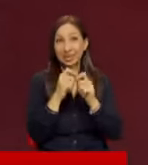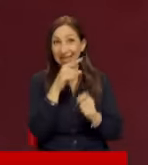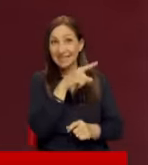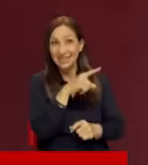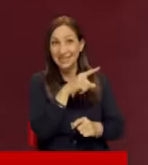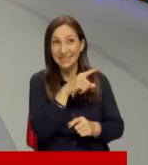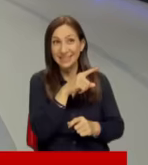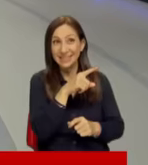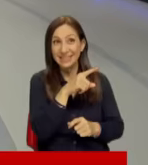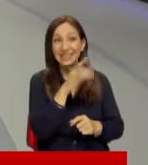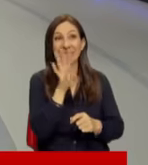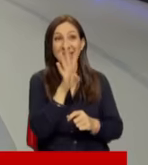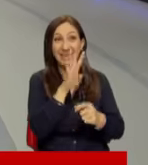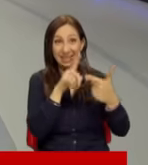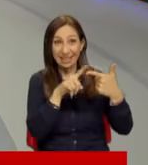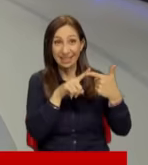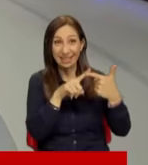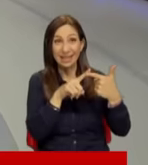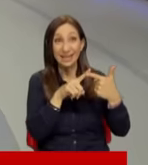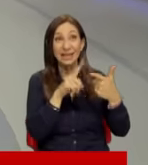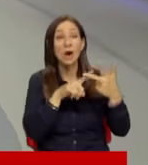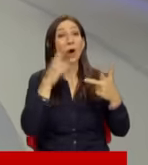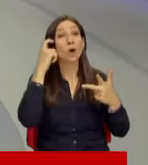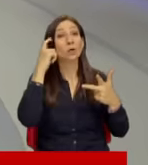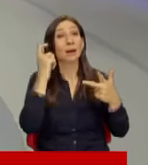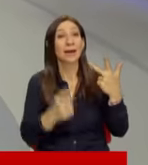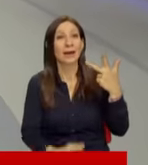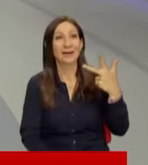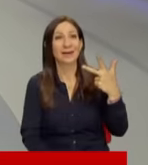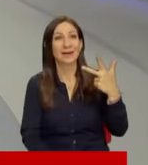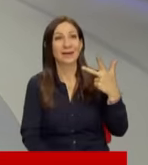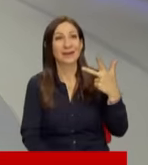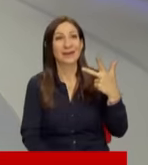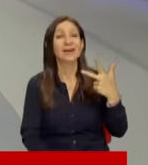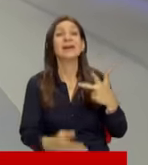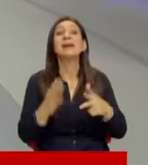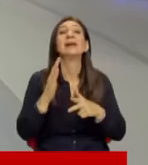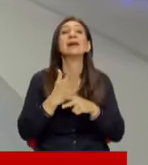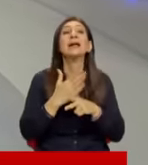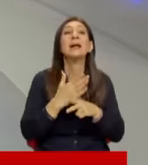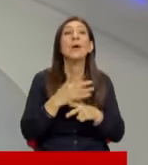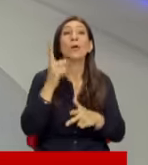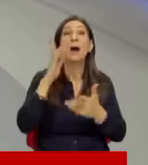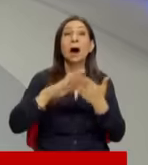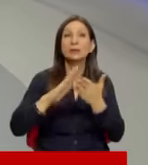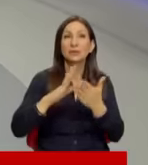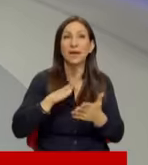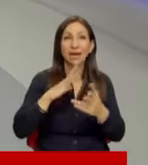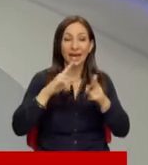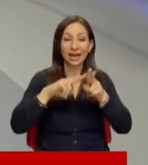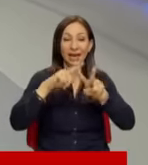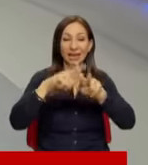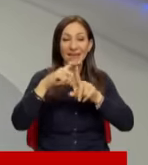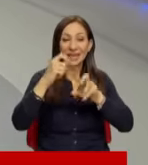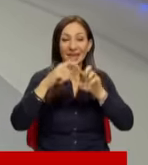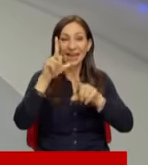Bitlis'ti. Kırklareli'ydi. Bir de Osmaniye'ye baktım. Osmaniye. Çünkü Osmaniye orada, diye orada bir arkadaşım var. Kadirli